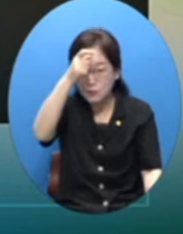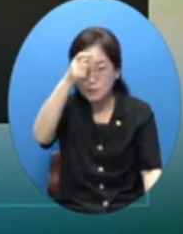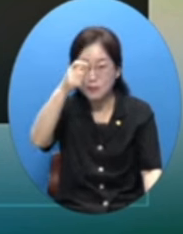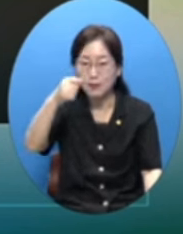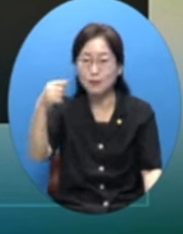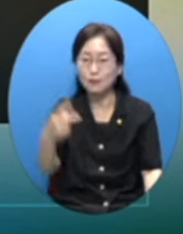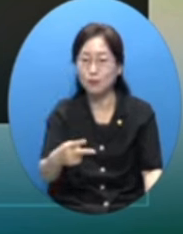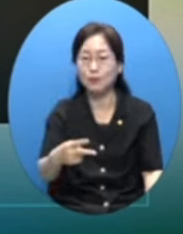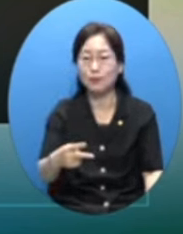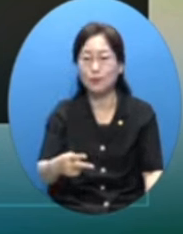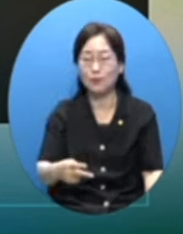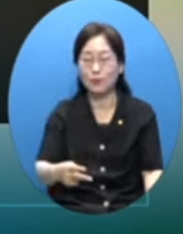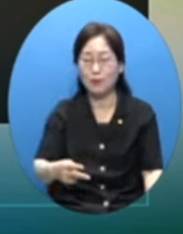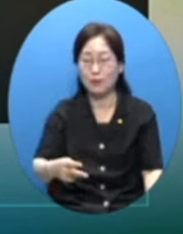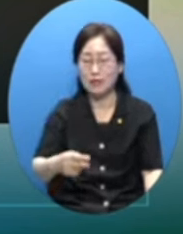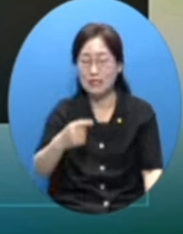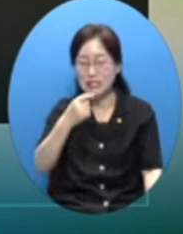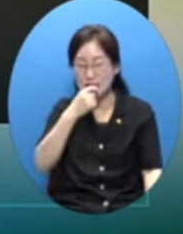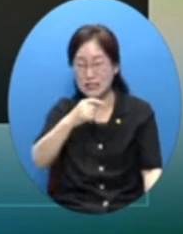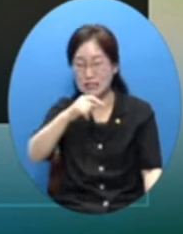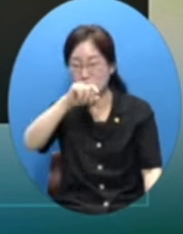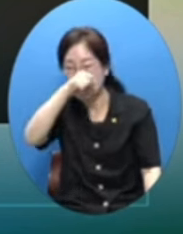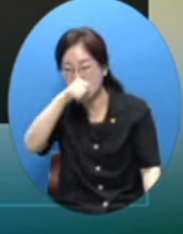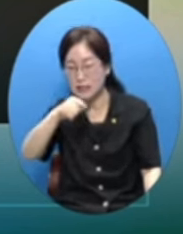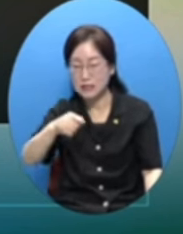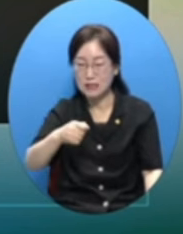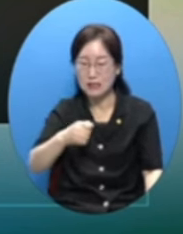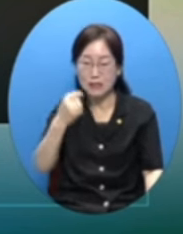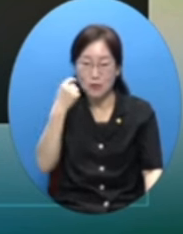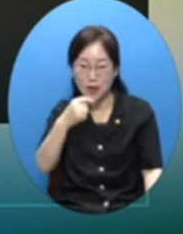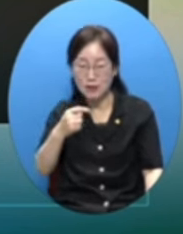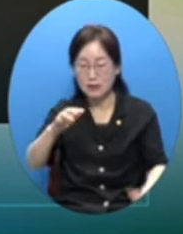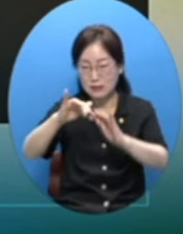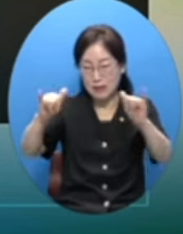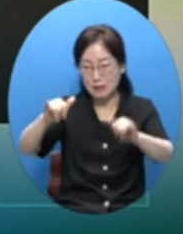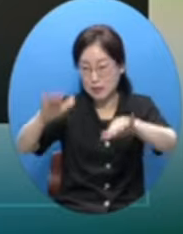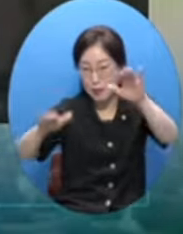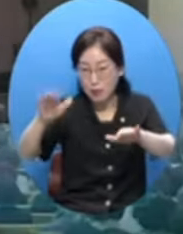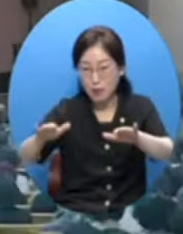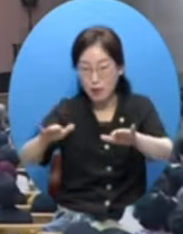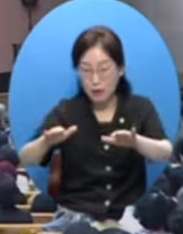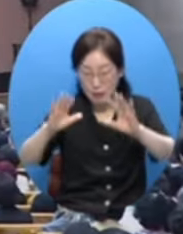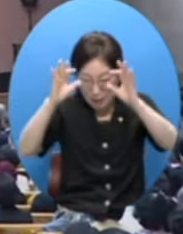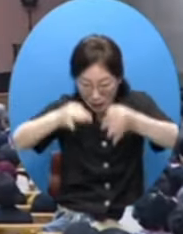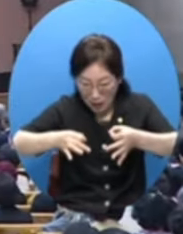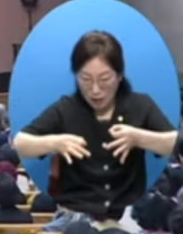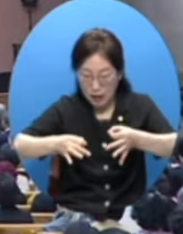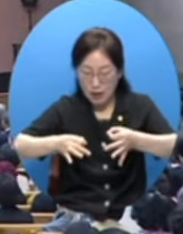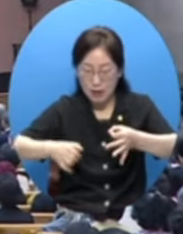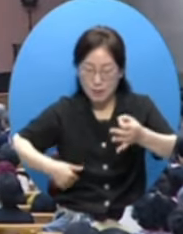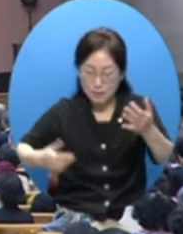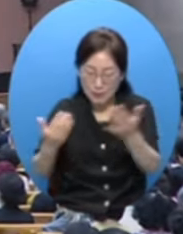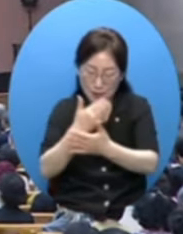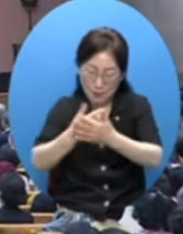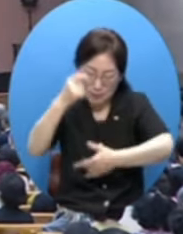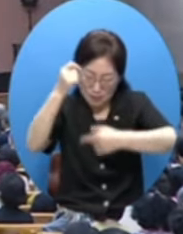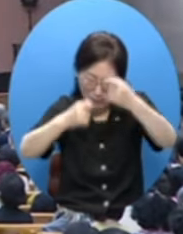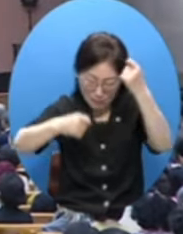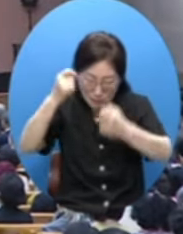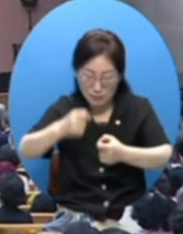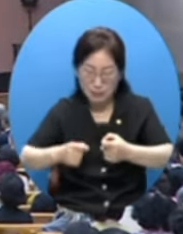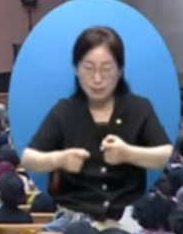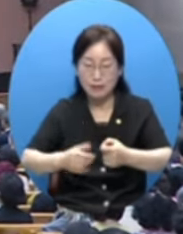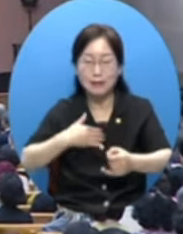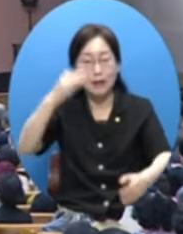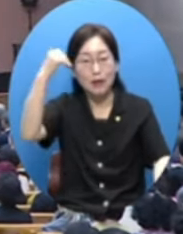그리고 인종차별의 그 어떤 모습들이 낱낱이 보여져서 그가 눈물로 선교사님 앞에 회개합니다. 내가